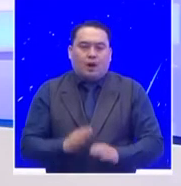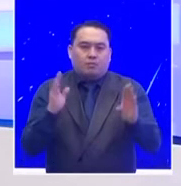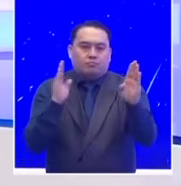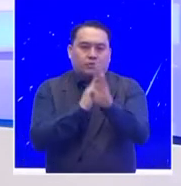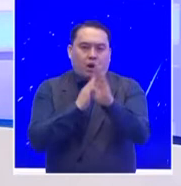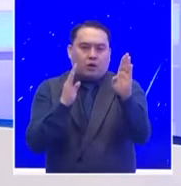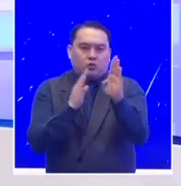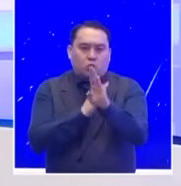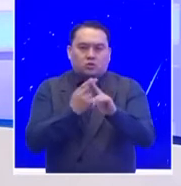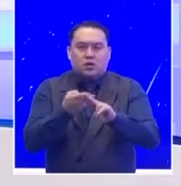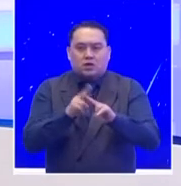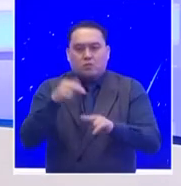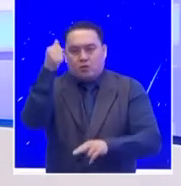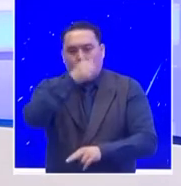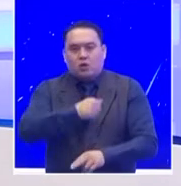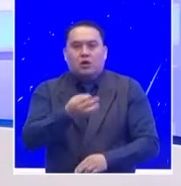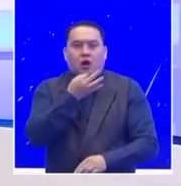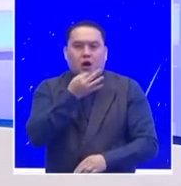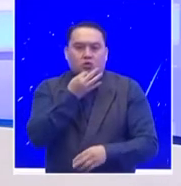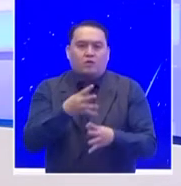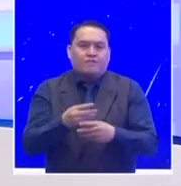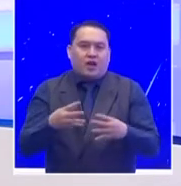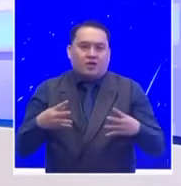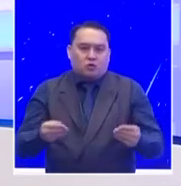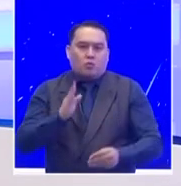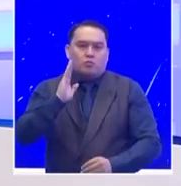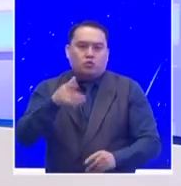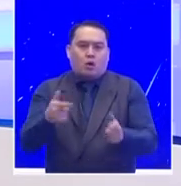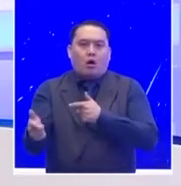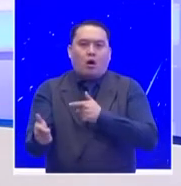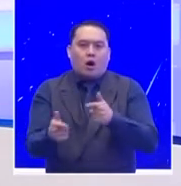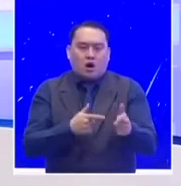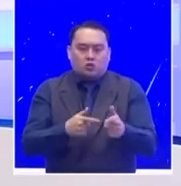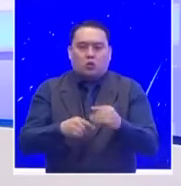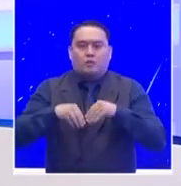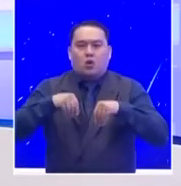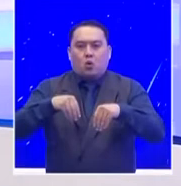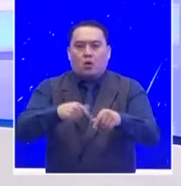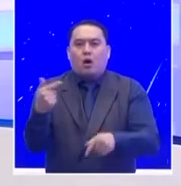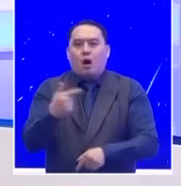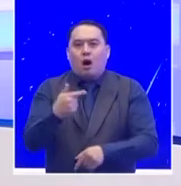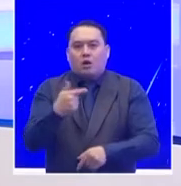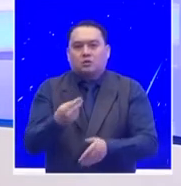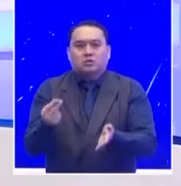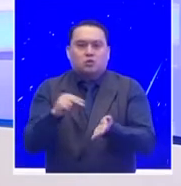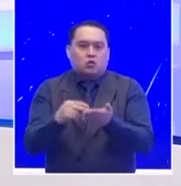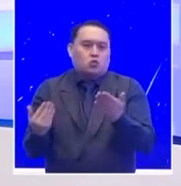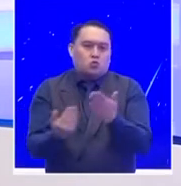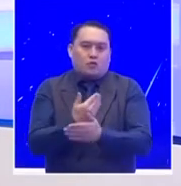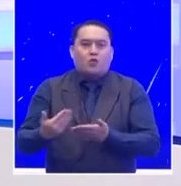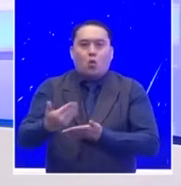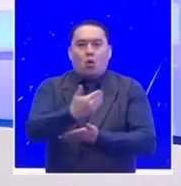Синоптики в нынешнем году обещают раннюю весну. Аграрии практически готовы к посевной, но не гарантируют прежние цены на новый